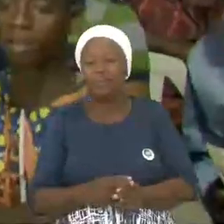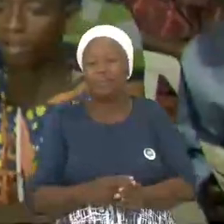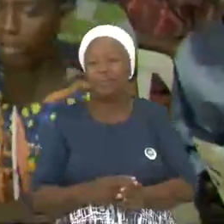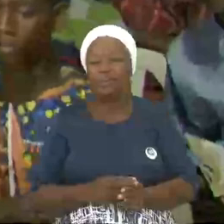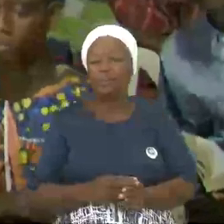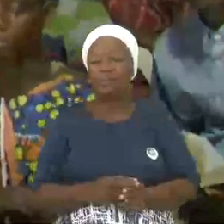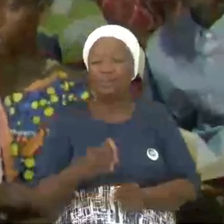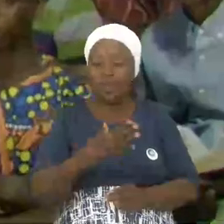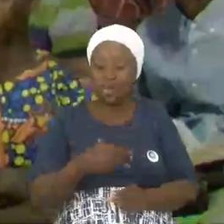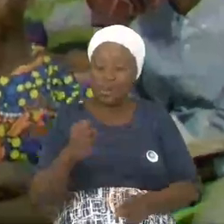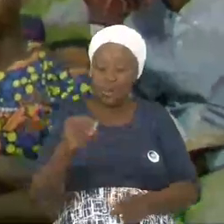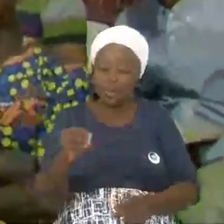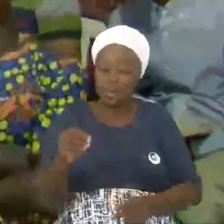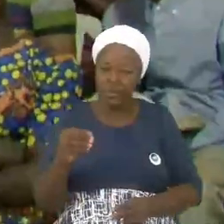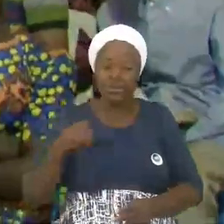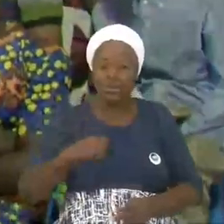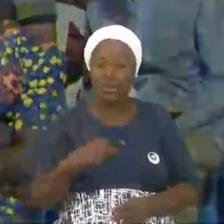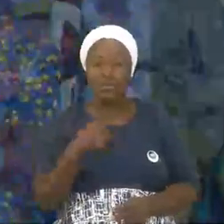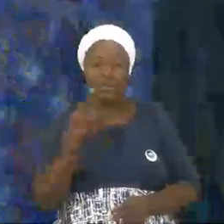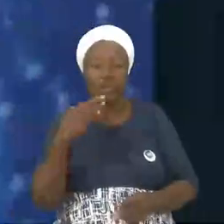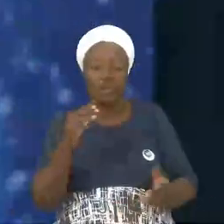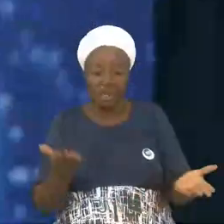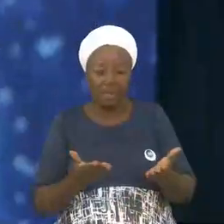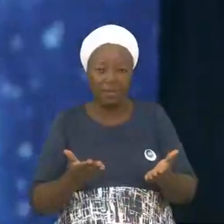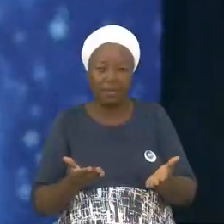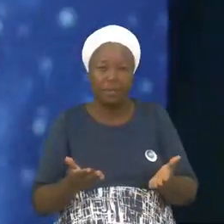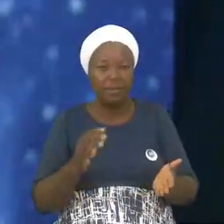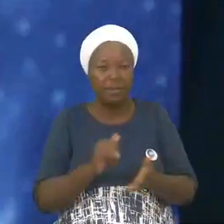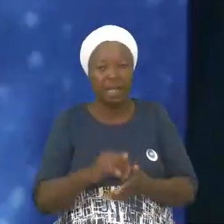vie au nom de Jésus.